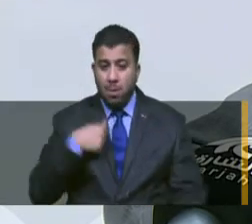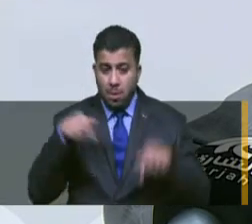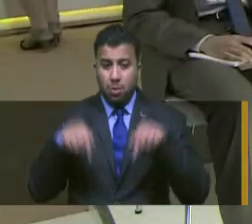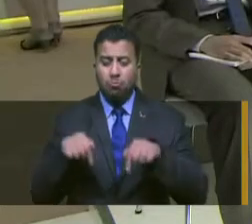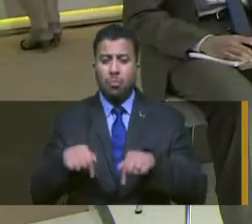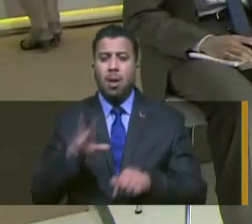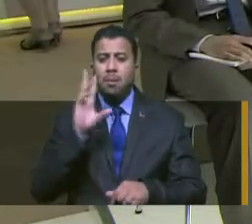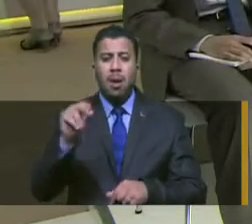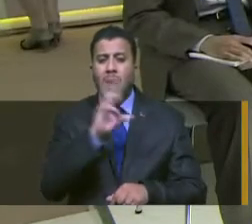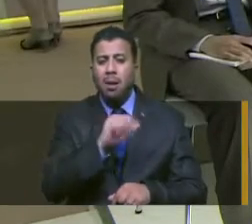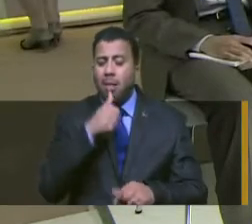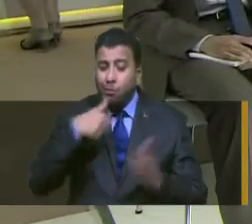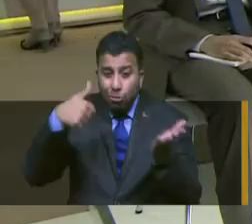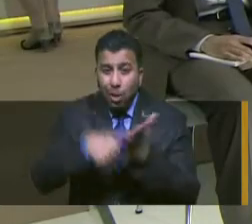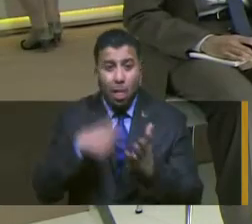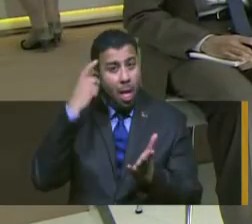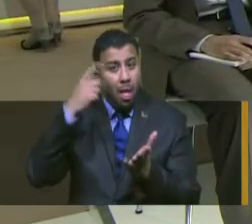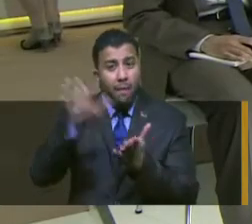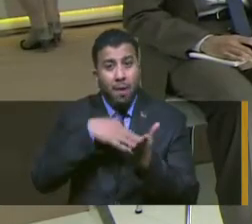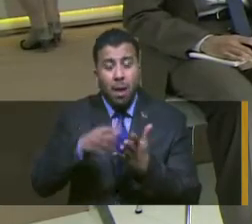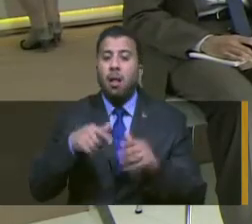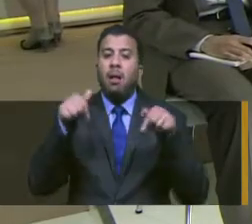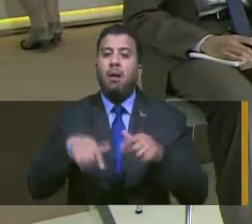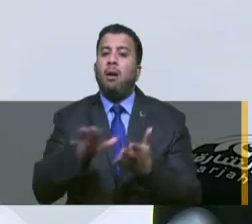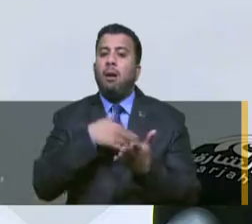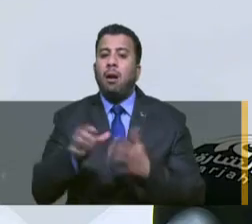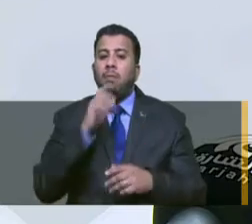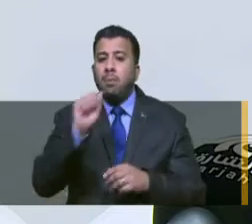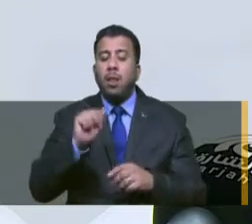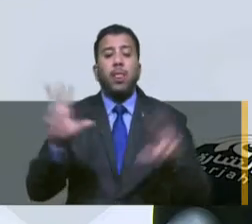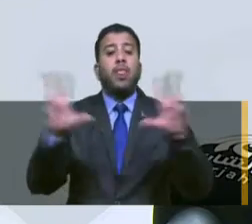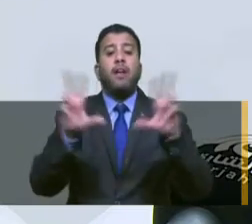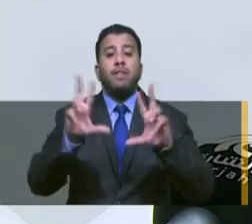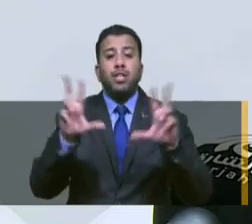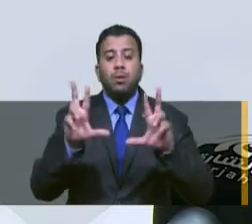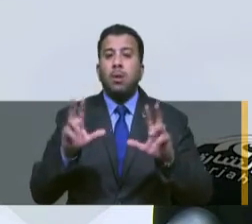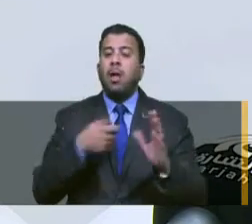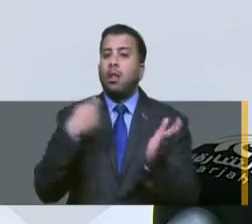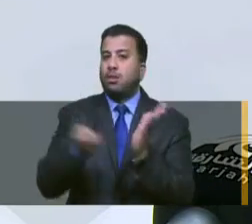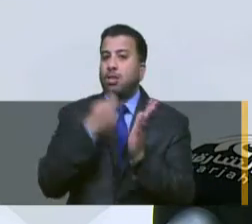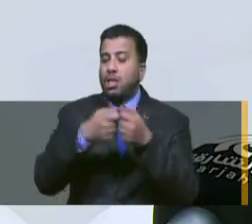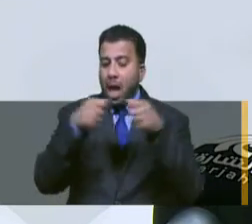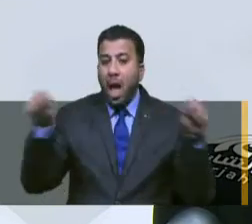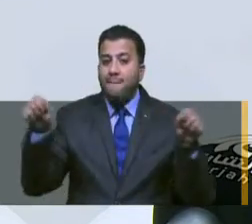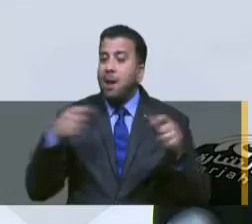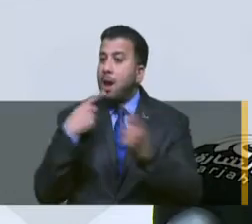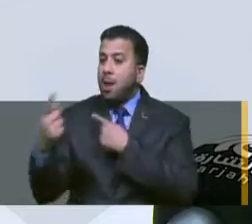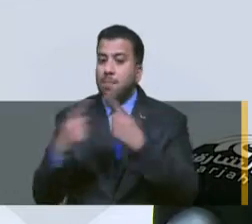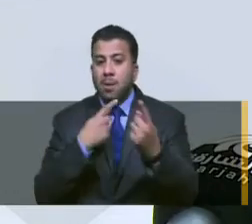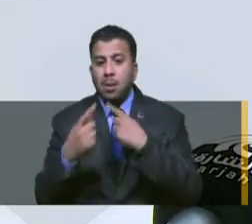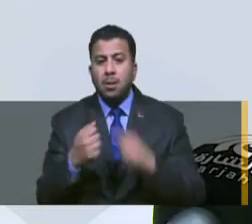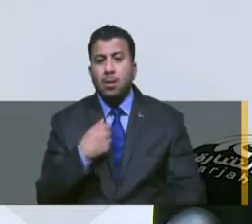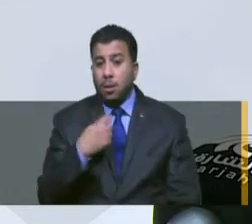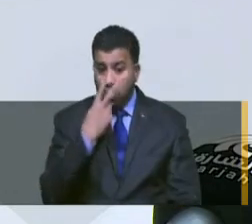في جاهلية أخرى، خاطب التلفزيون وخاطب صحافة وخاطب كذا. أنت إذا